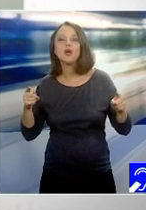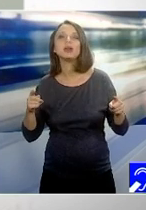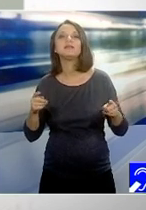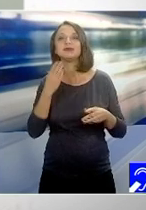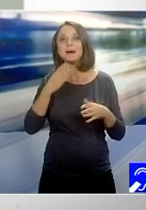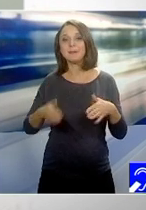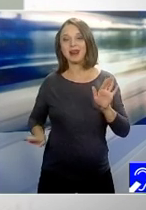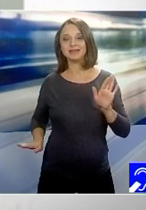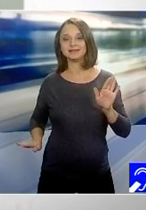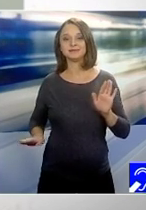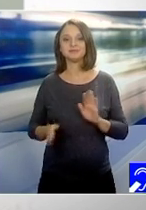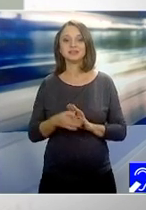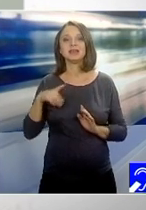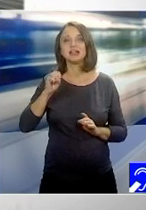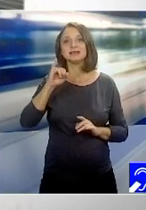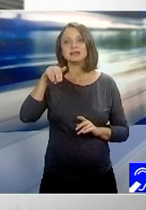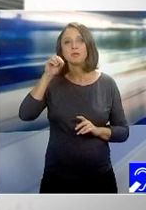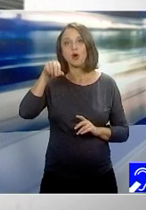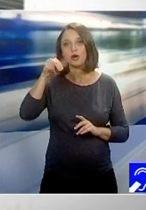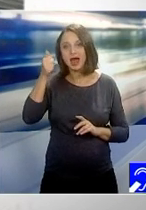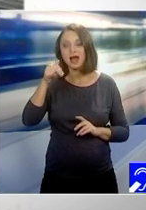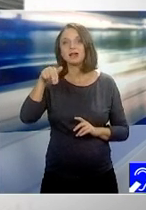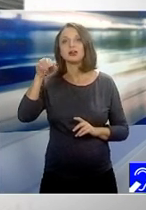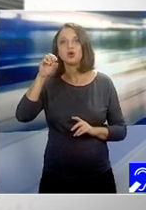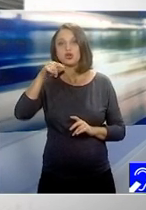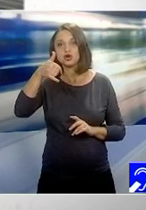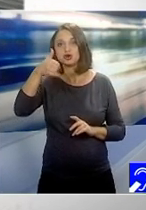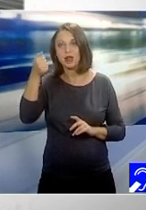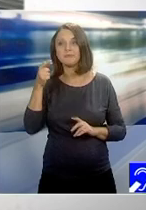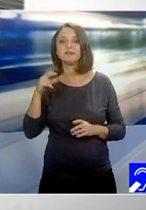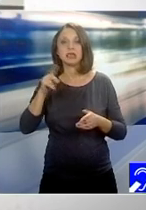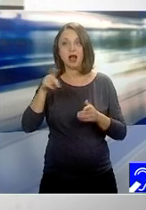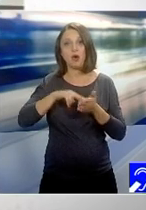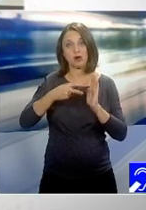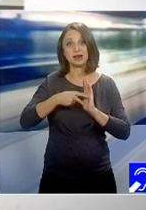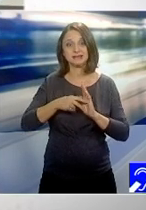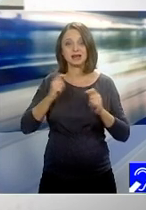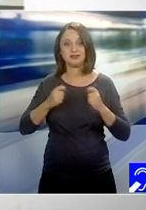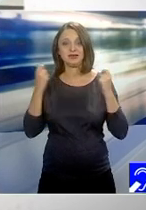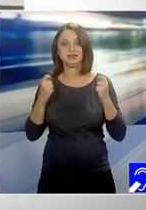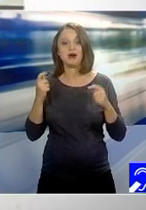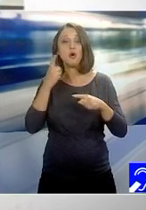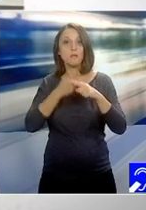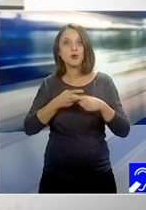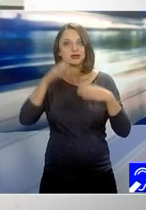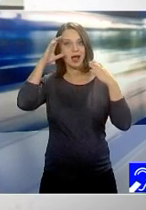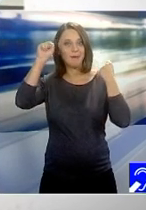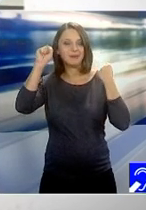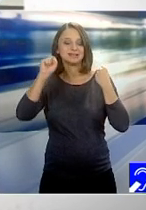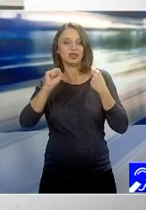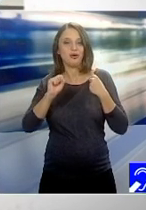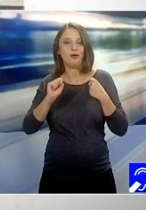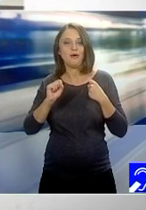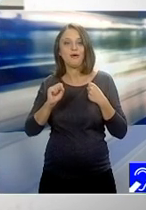noi se află acum doamna Simona Noja, organizatorul festivalului și de asemenea ambasador al